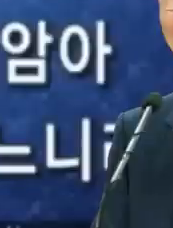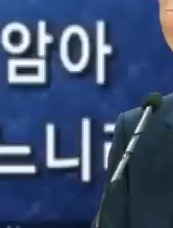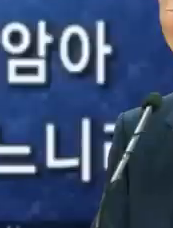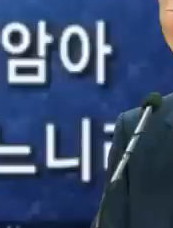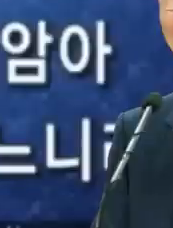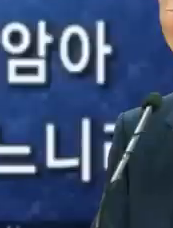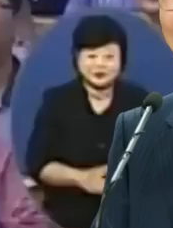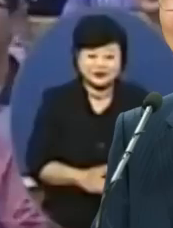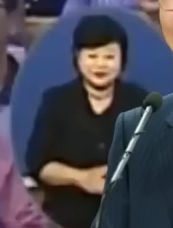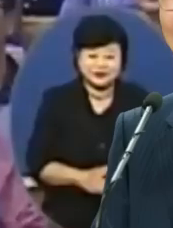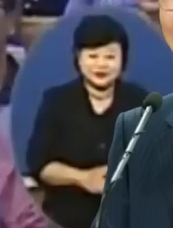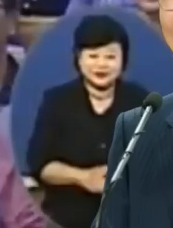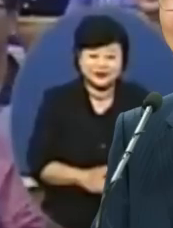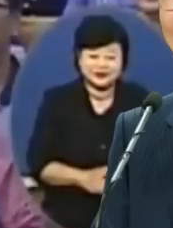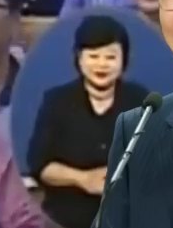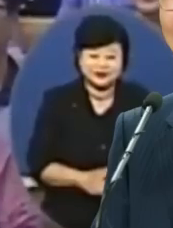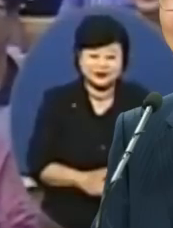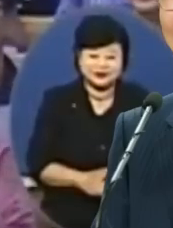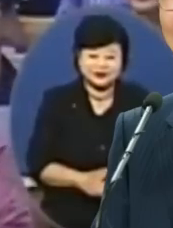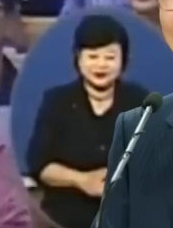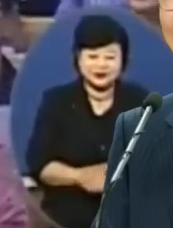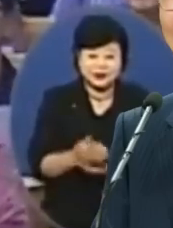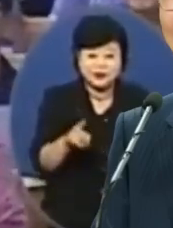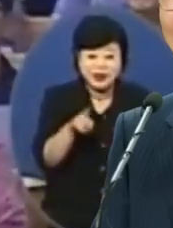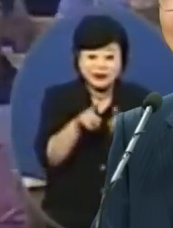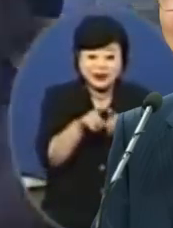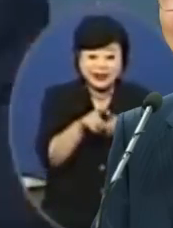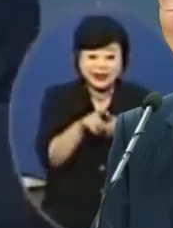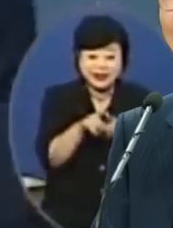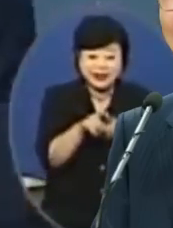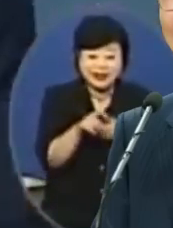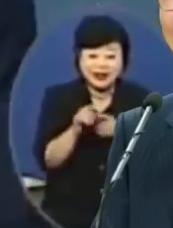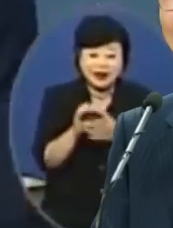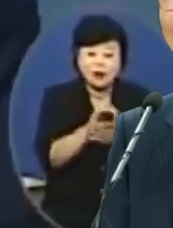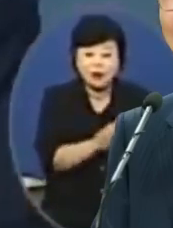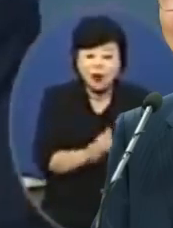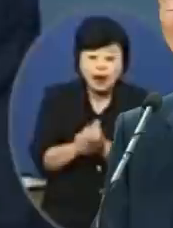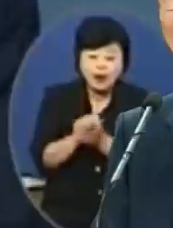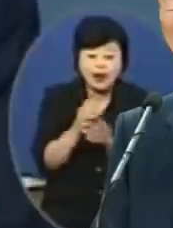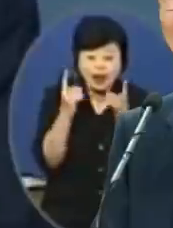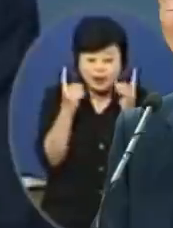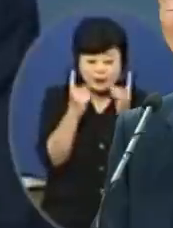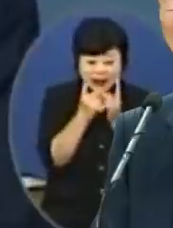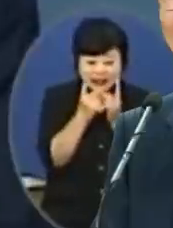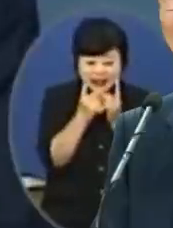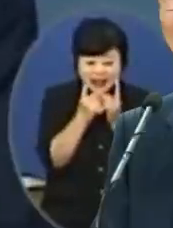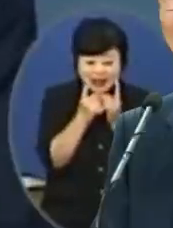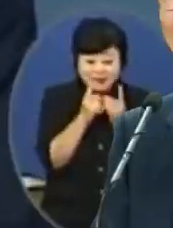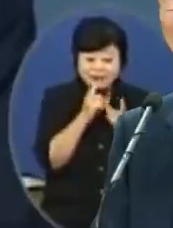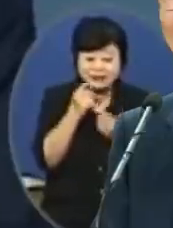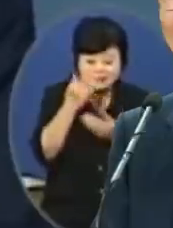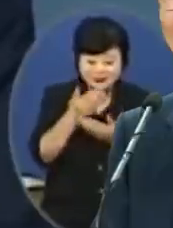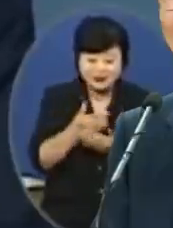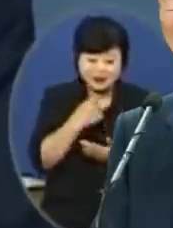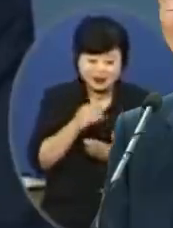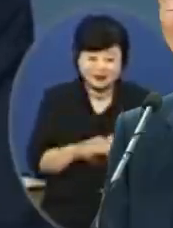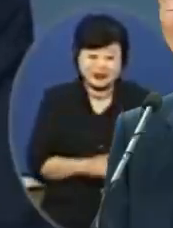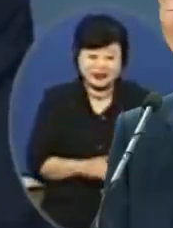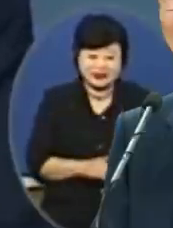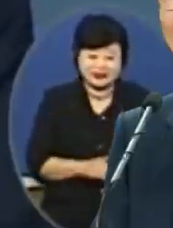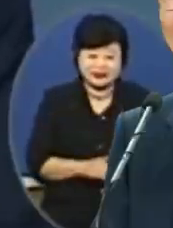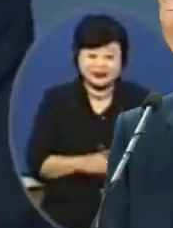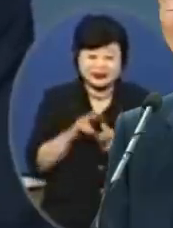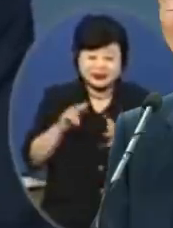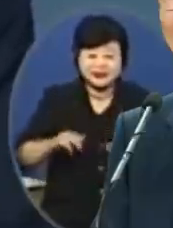아멘. 오늘 저는 여러분과 함께 화해와 만남이라는 제목으로 말씀을 나누겠습니다.